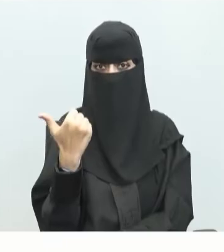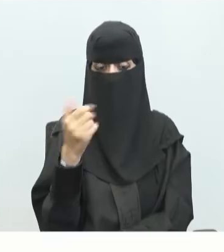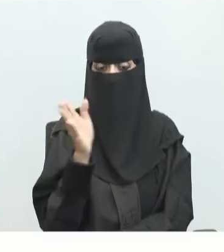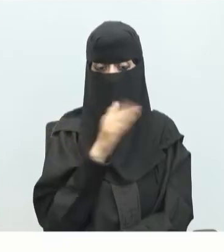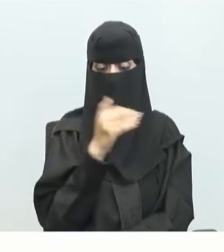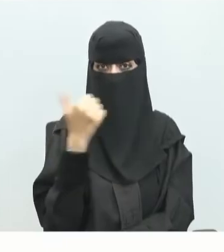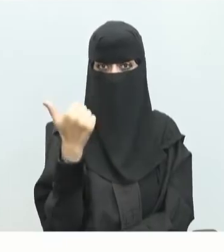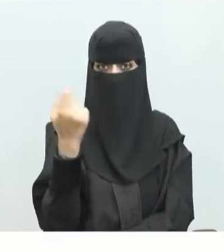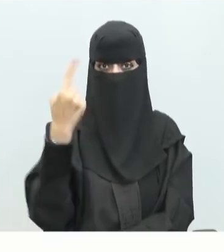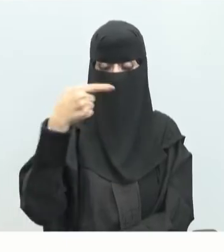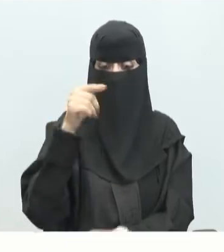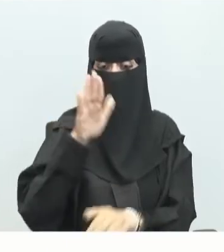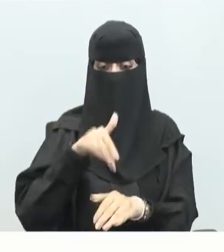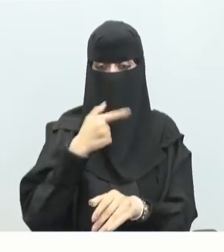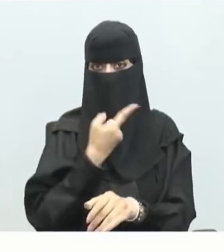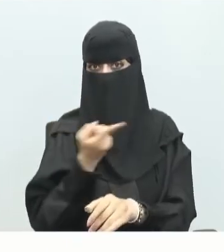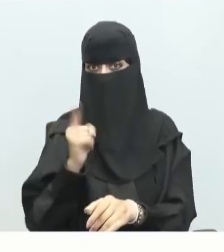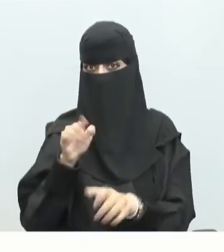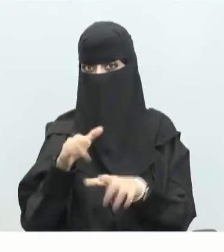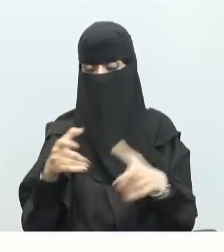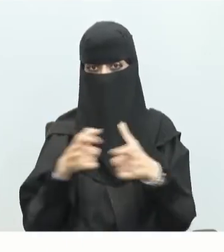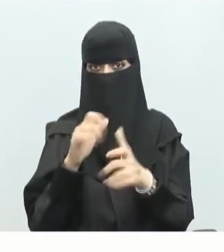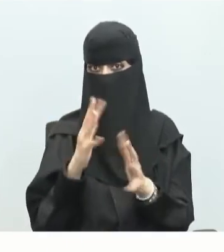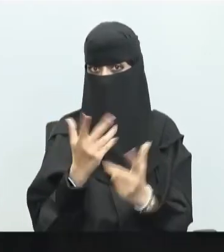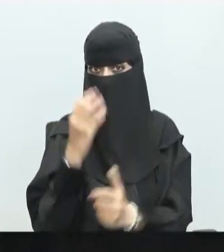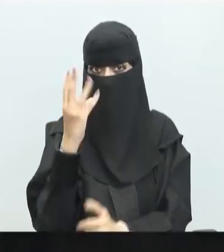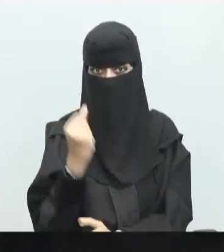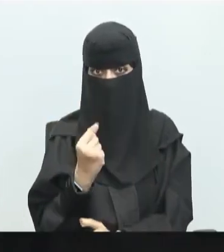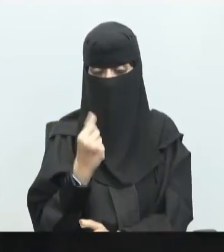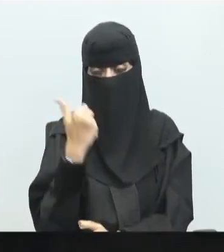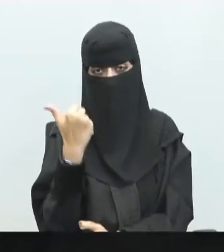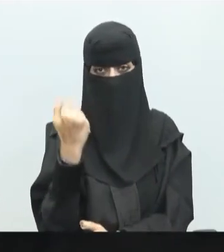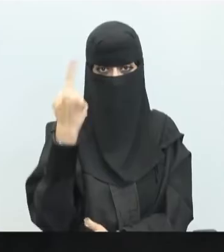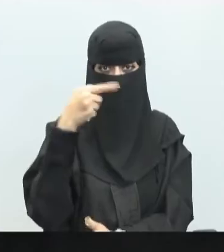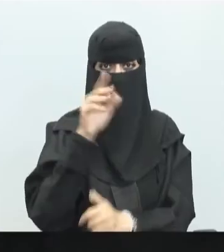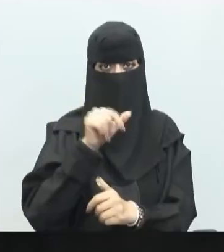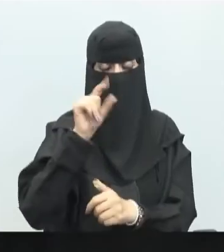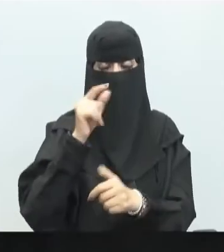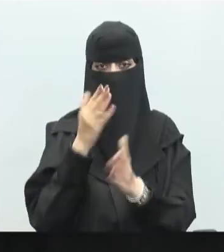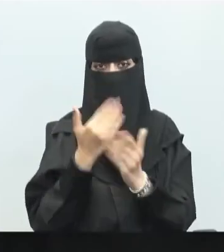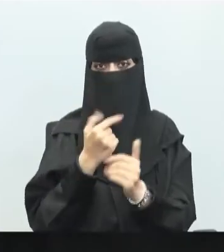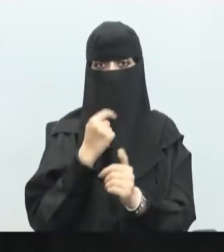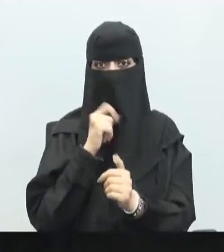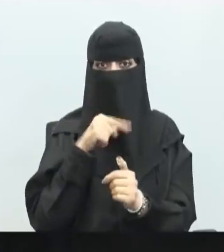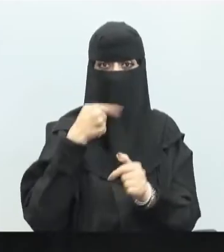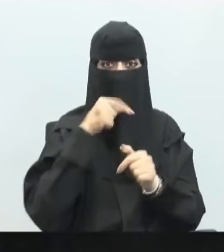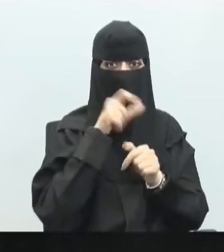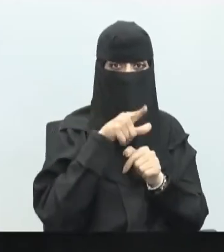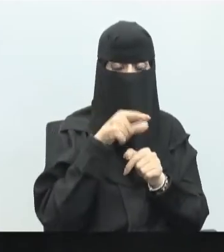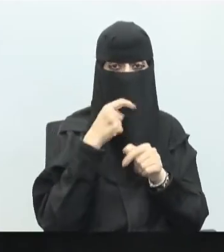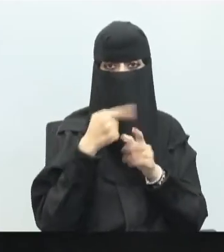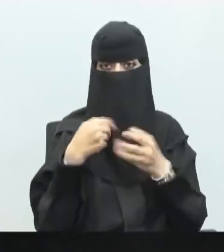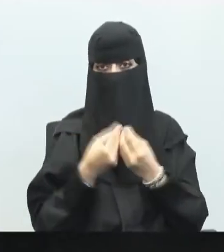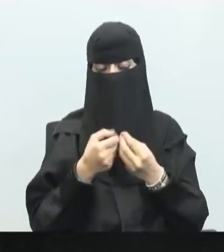16 اذا لديكم كره احسنتم 16 نريد ان ننقل العدد 16